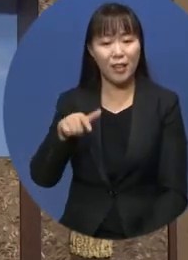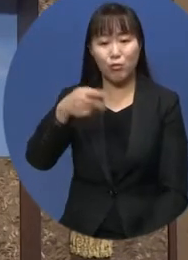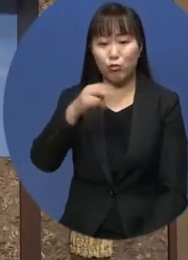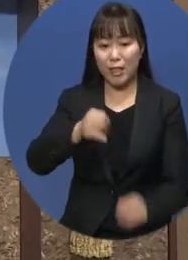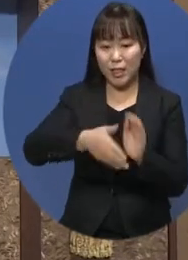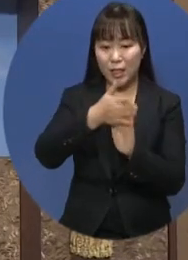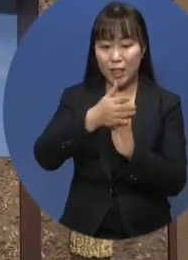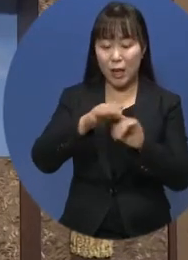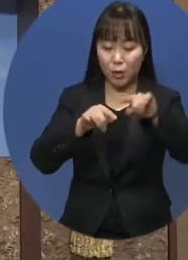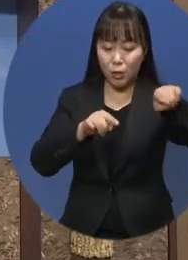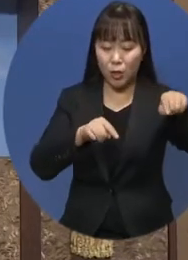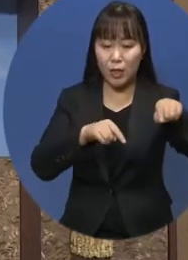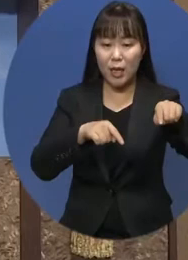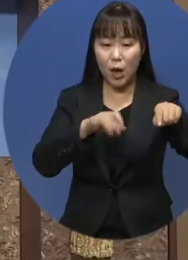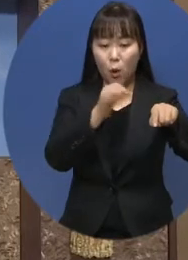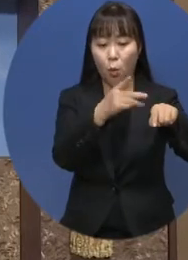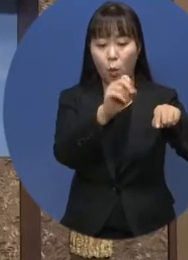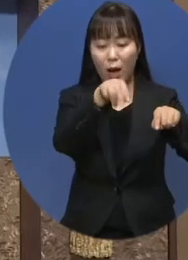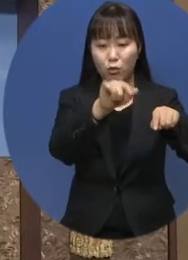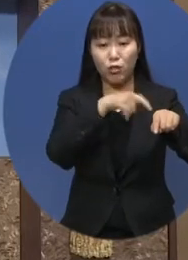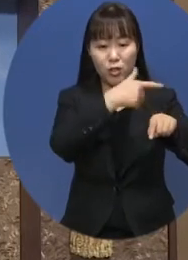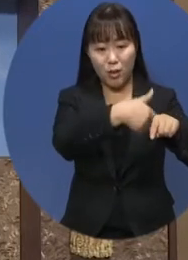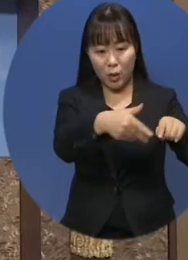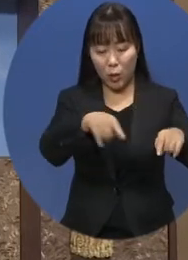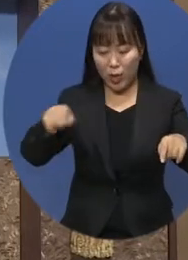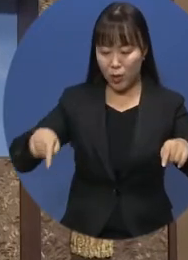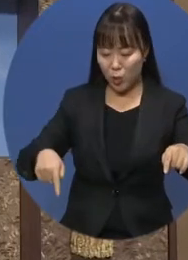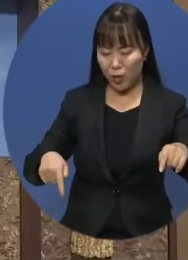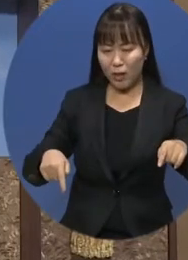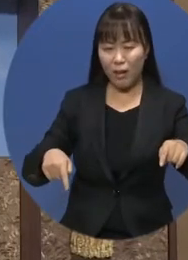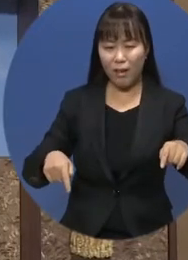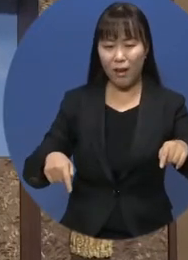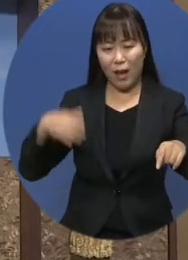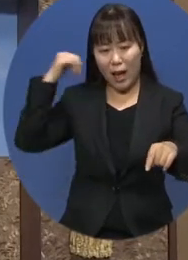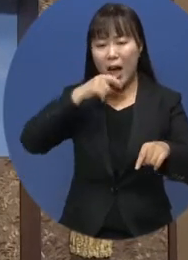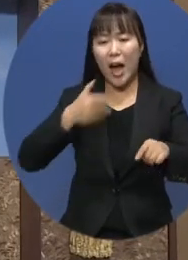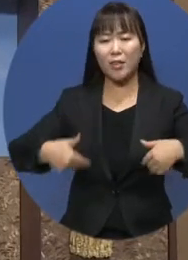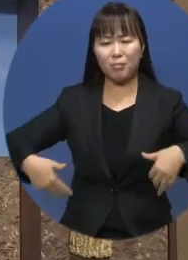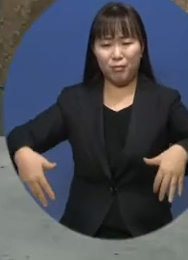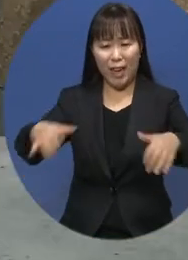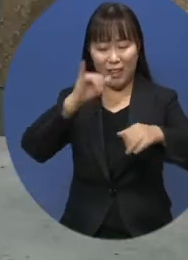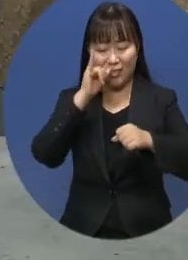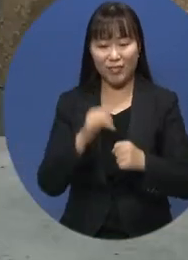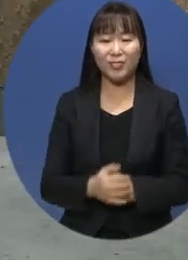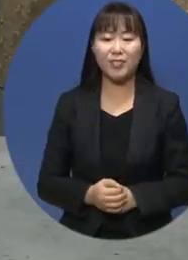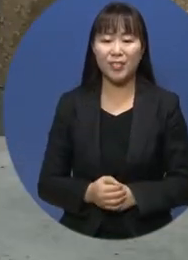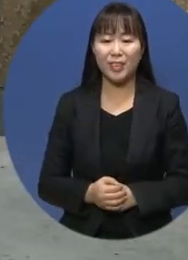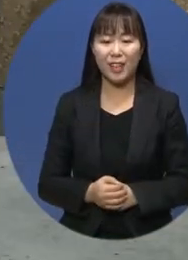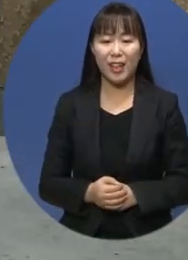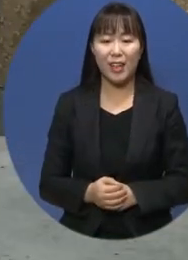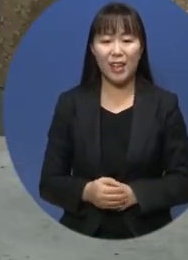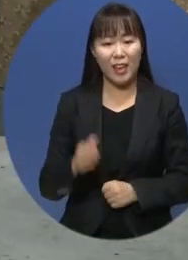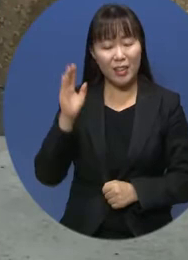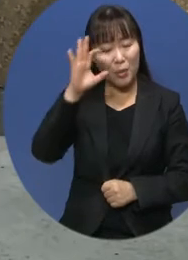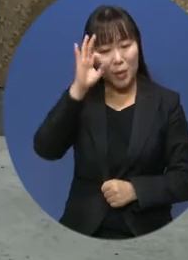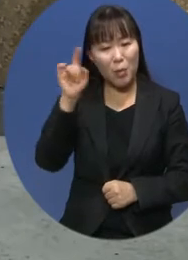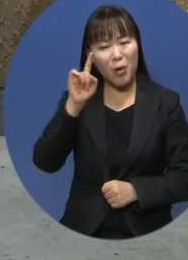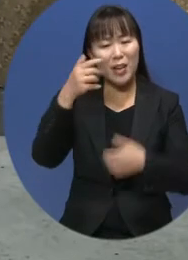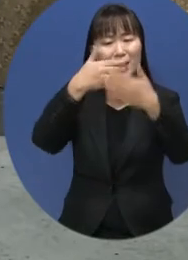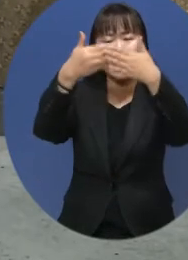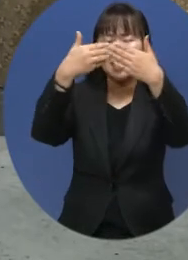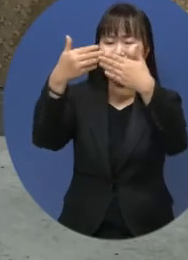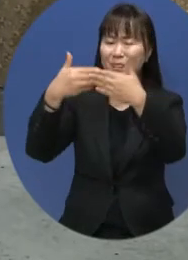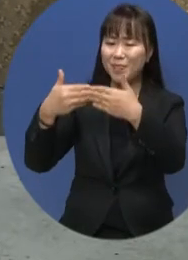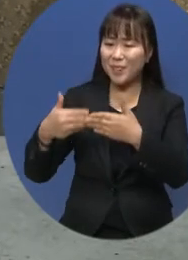한쪽에는 왕 수 천이 흐르고 한쪽에는 한강이 쫙 그럽니다 쌍 께서 말씀해 주시니까 이렇게 뭔가 크림이예요